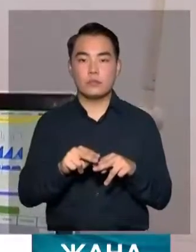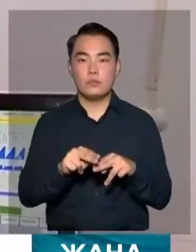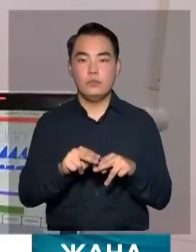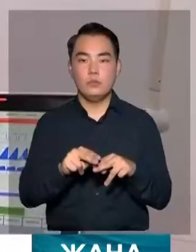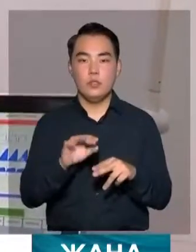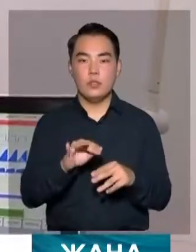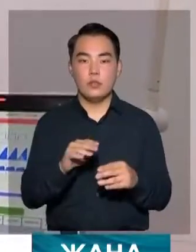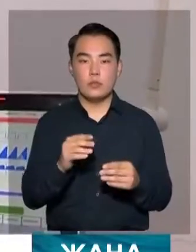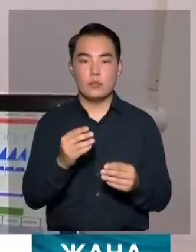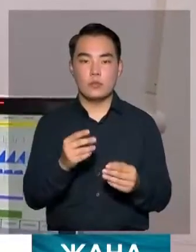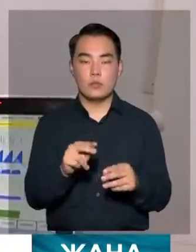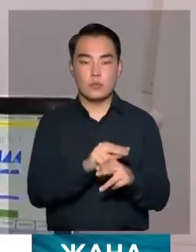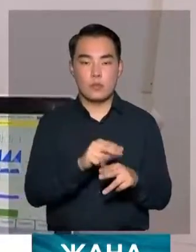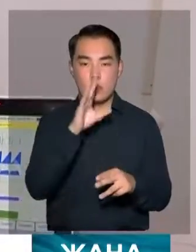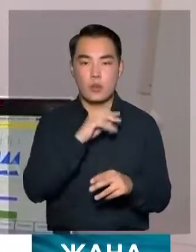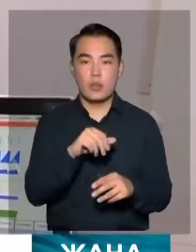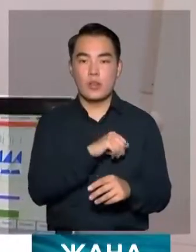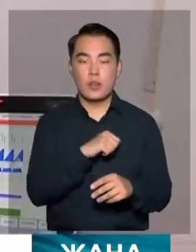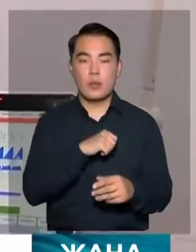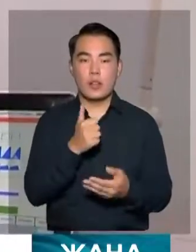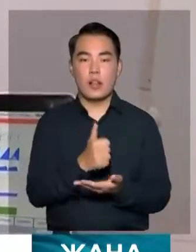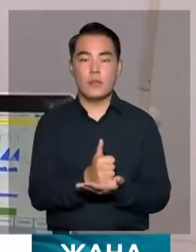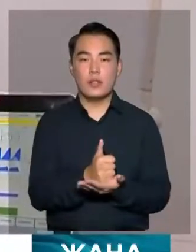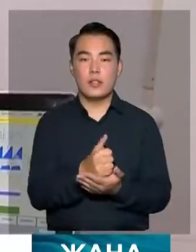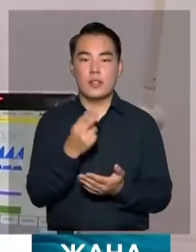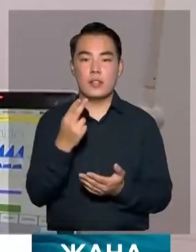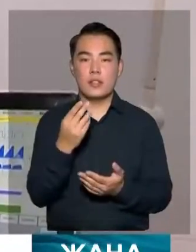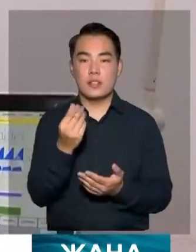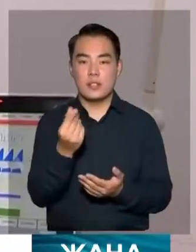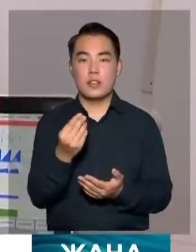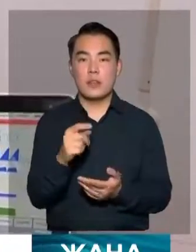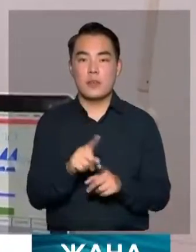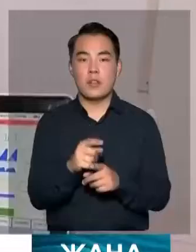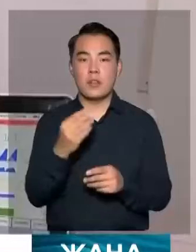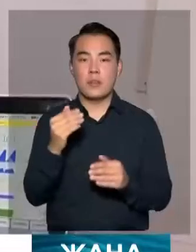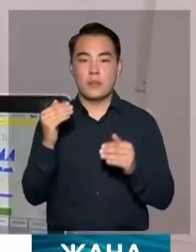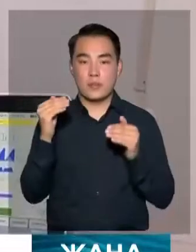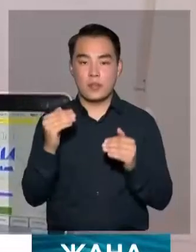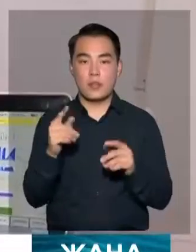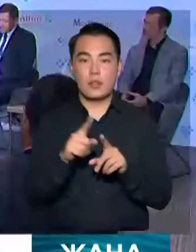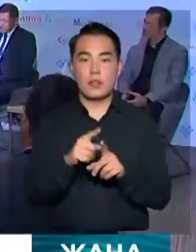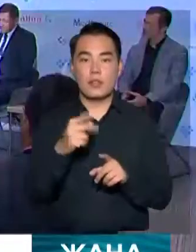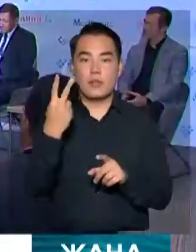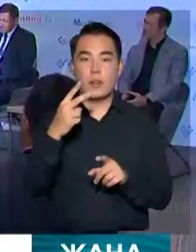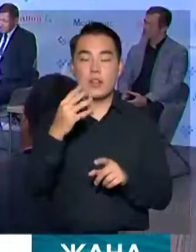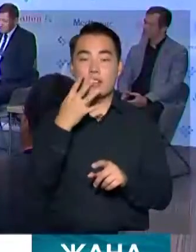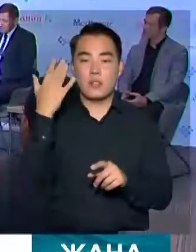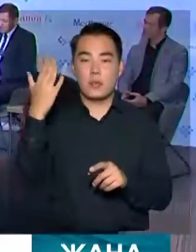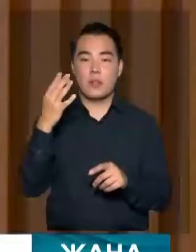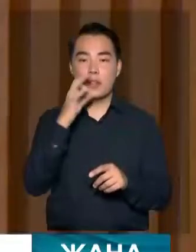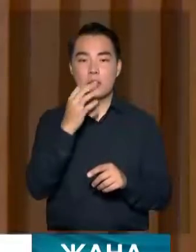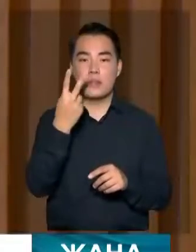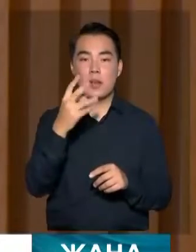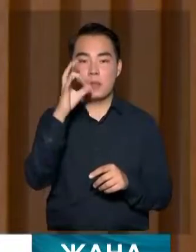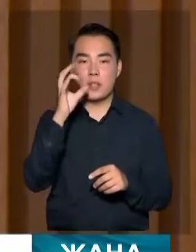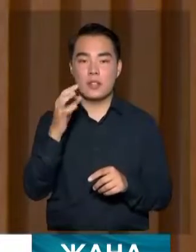ол баға. Баға біздің шетелдіктерден қарағанда 30-20% арзандау. Алғашқы күні форум